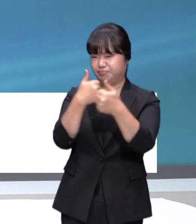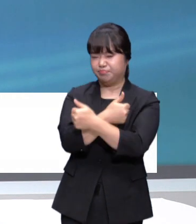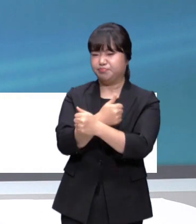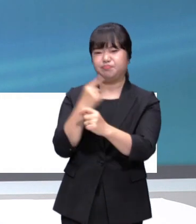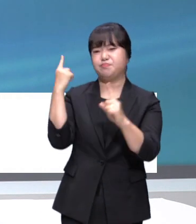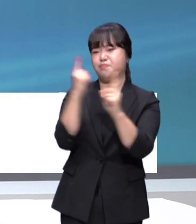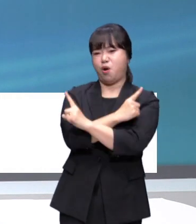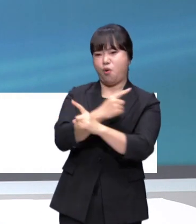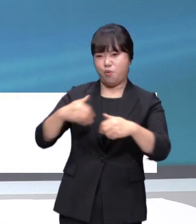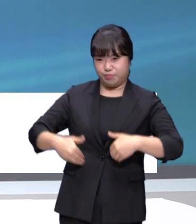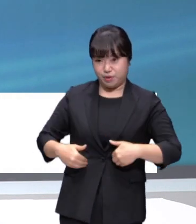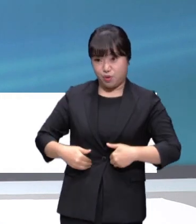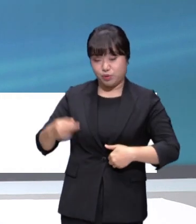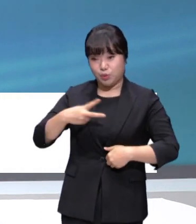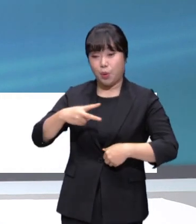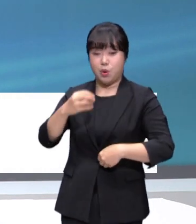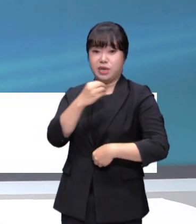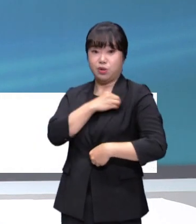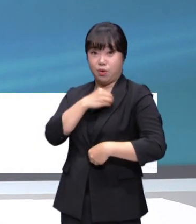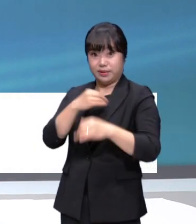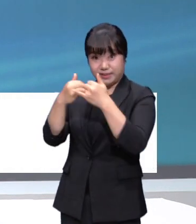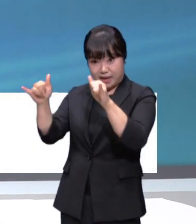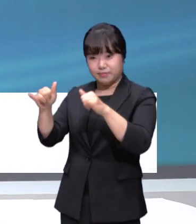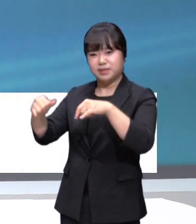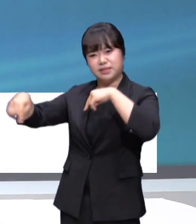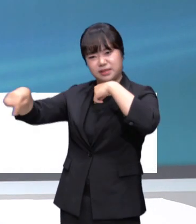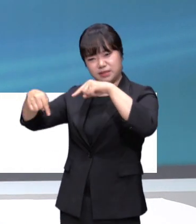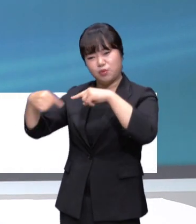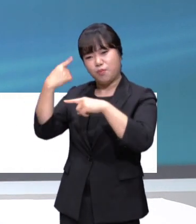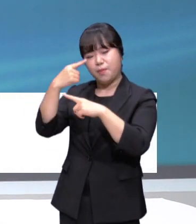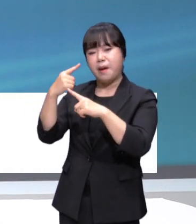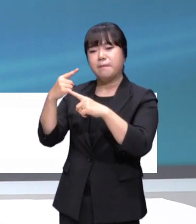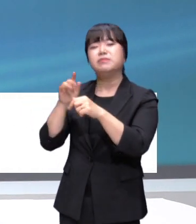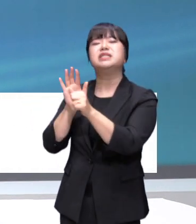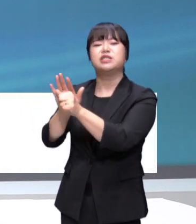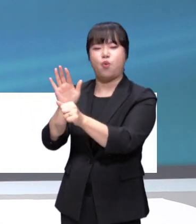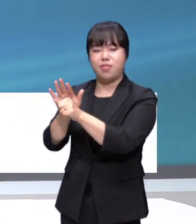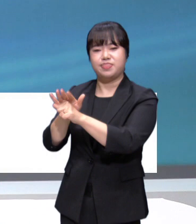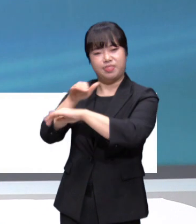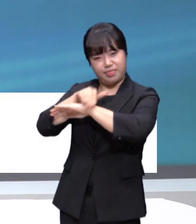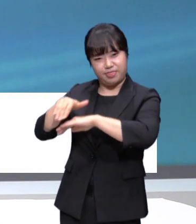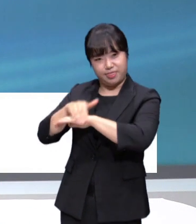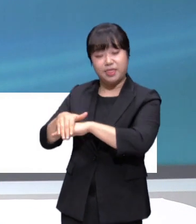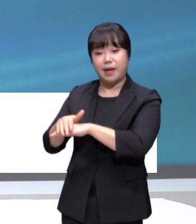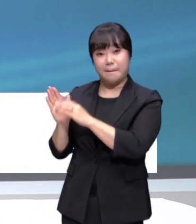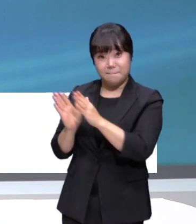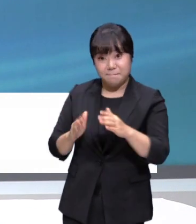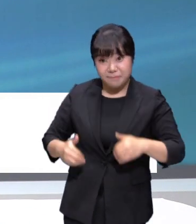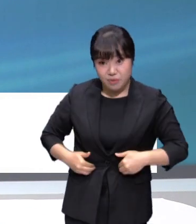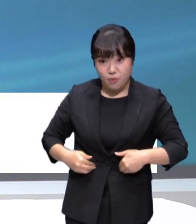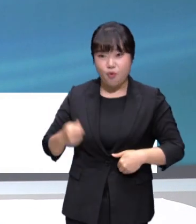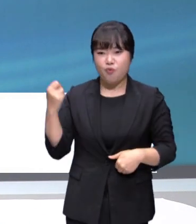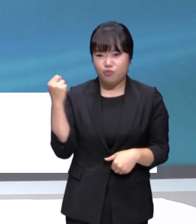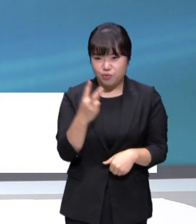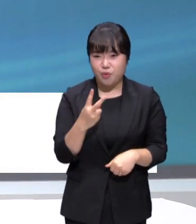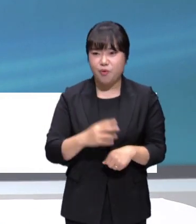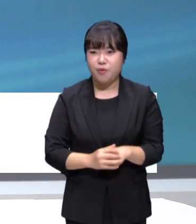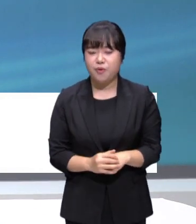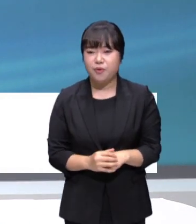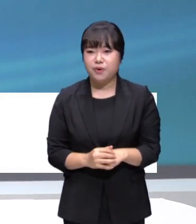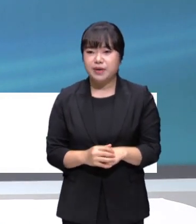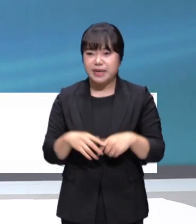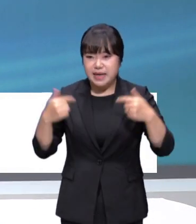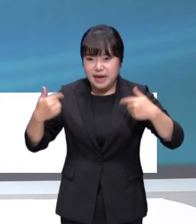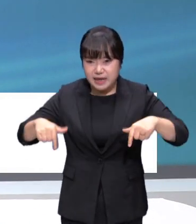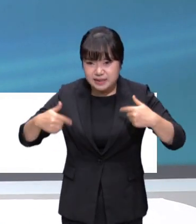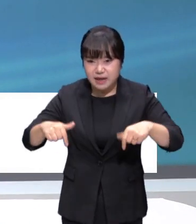의원들을 지원하는 조직으로 탈바꿈시켜야 합니다. 그것이 첫 번째 과제이고 두 번째는